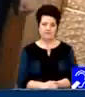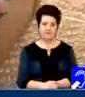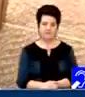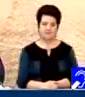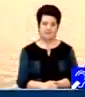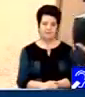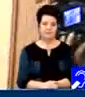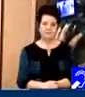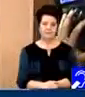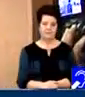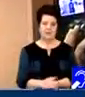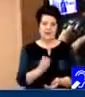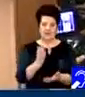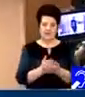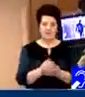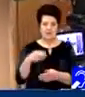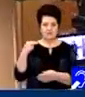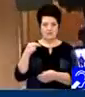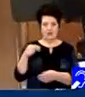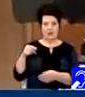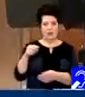Păi, dar e ședința guvernului.